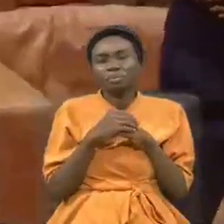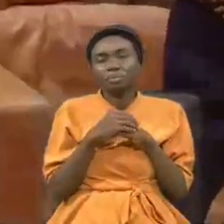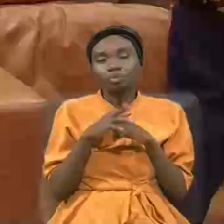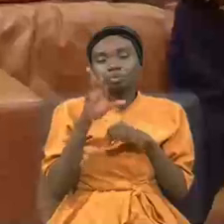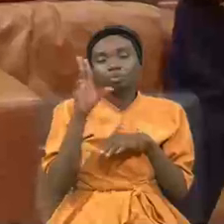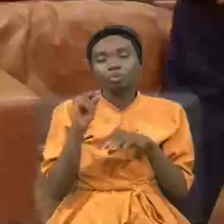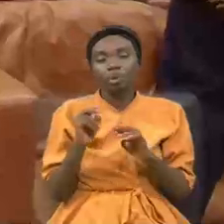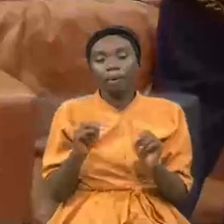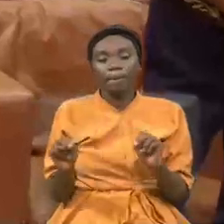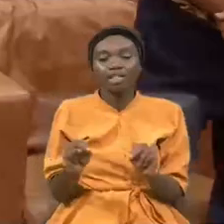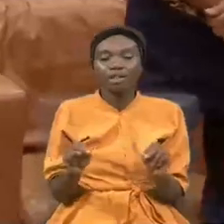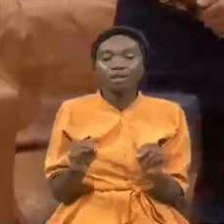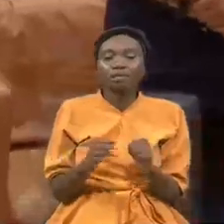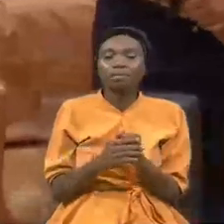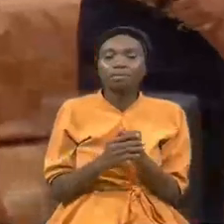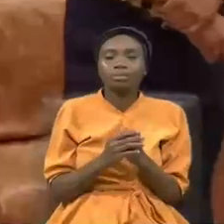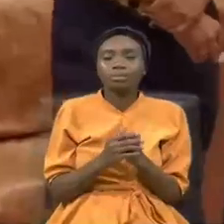Pas de partialité.